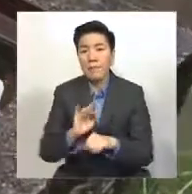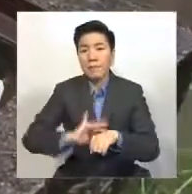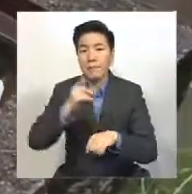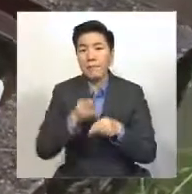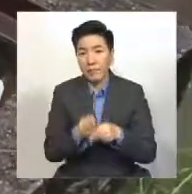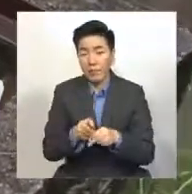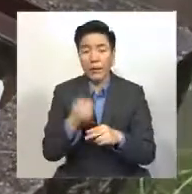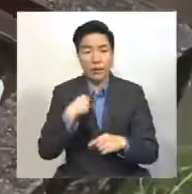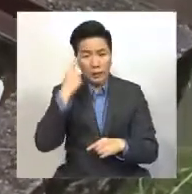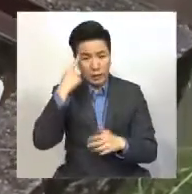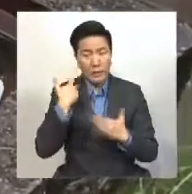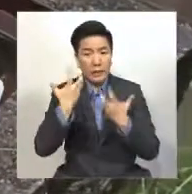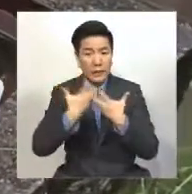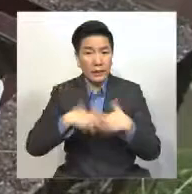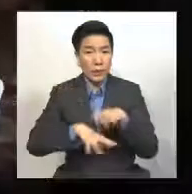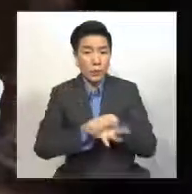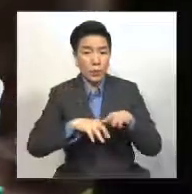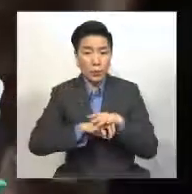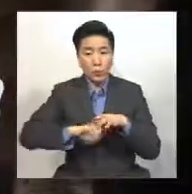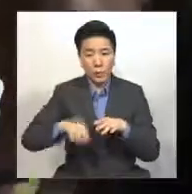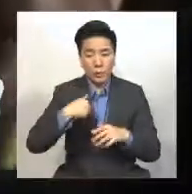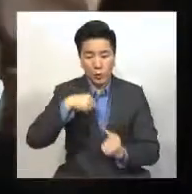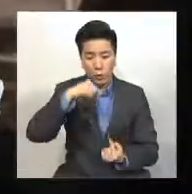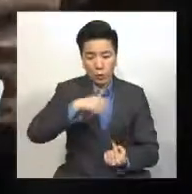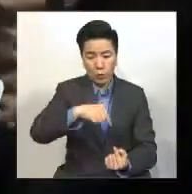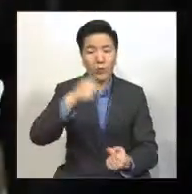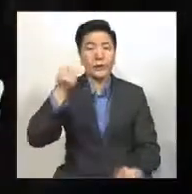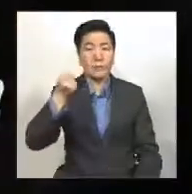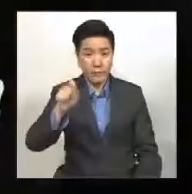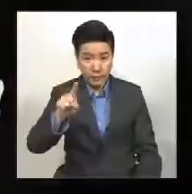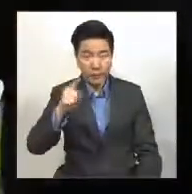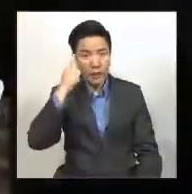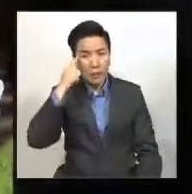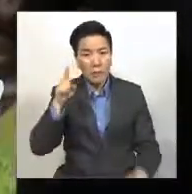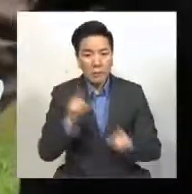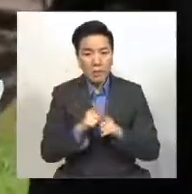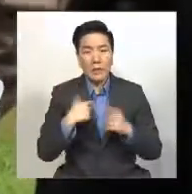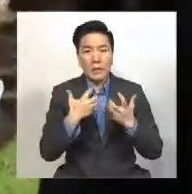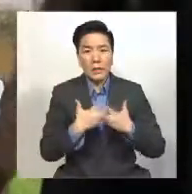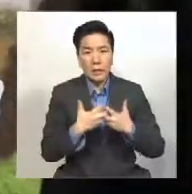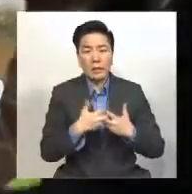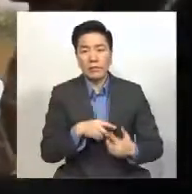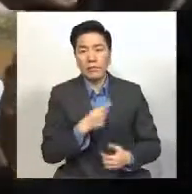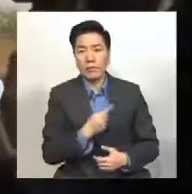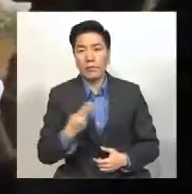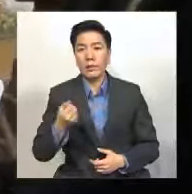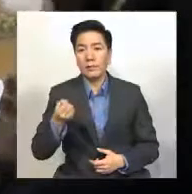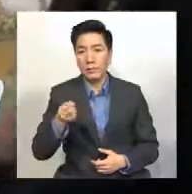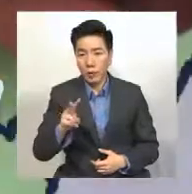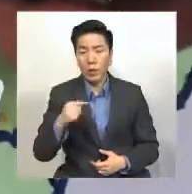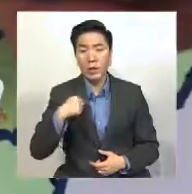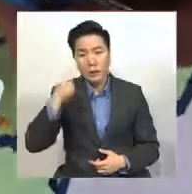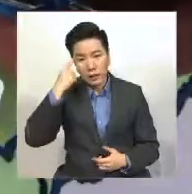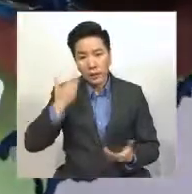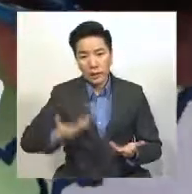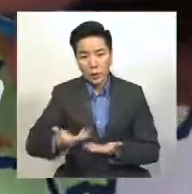ประทานที่6ได้นำเครื่องสูบน้ำเคลื่อนที่มาติดตั้ง11จุดของทางน้ำจำนวน12เครื่องเพื่อทำการสูบน้ำโดยพิจาร